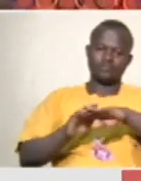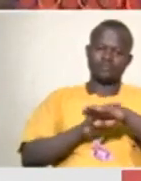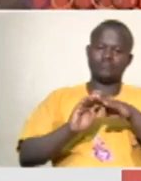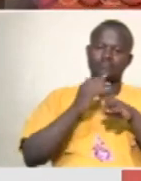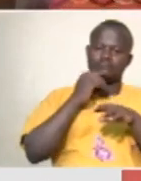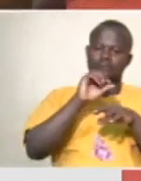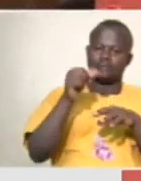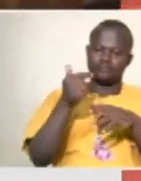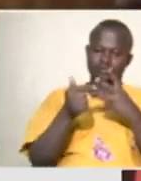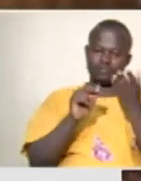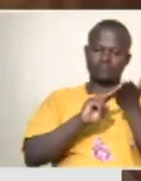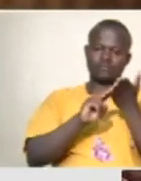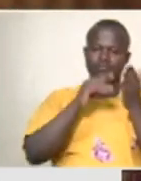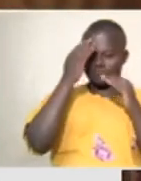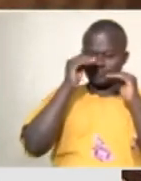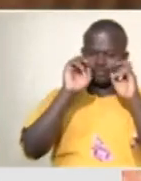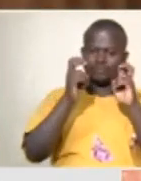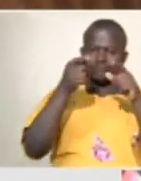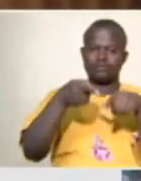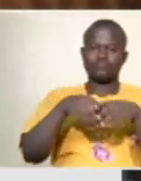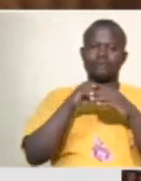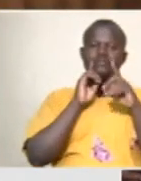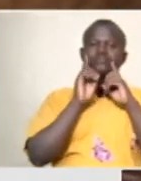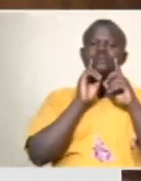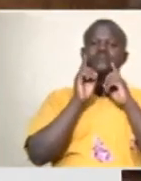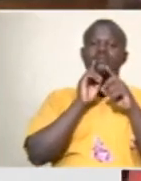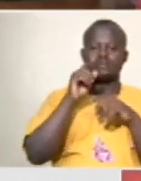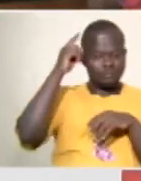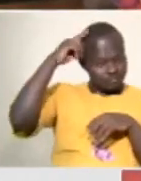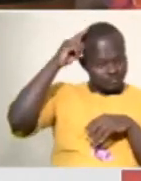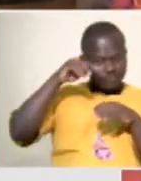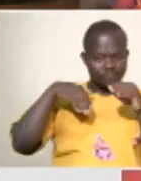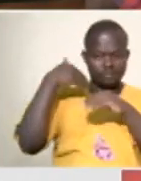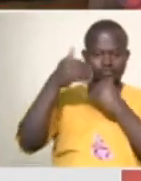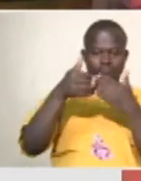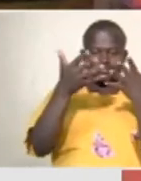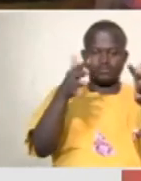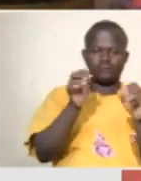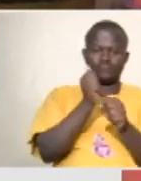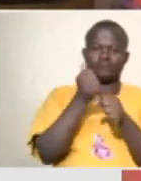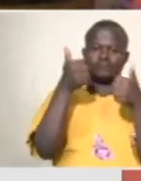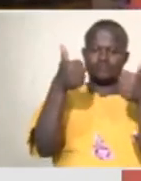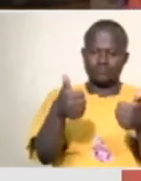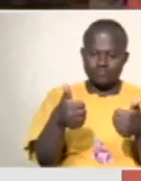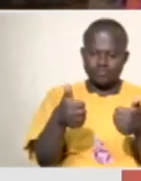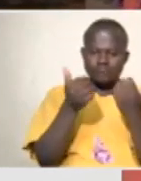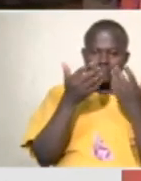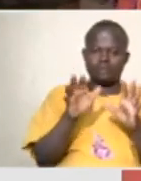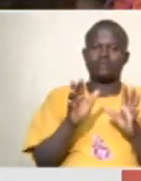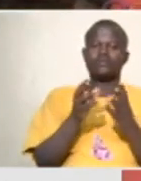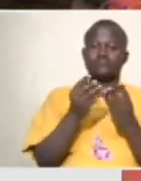dukoresha kugira ngo bazeho ano mabara y'umukara none yamara wamara kuyisena neza imaze